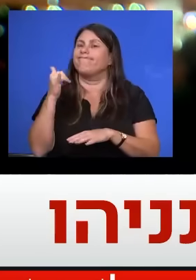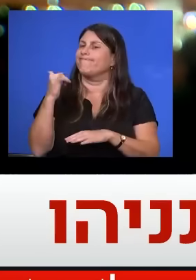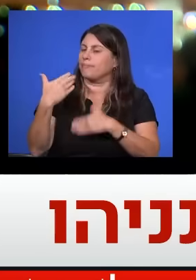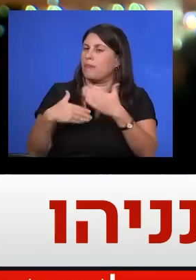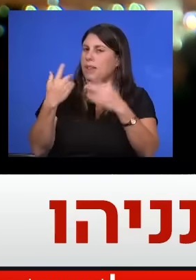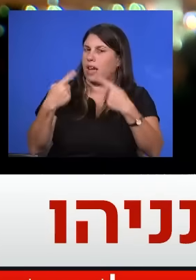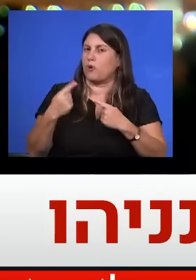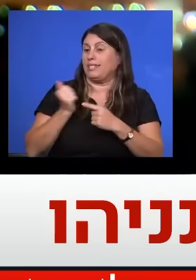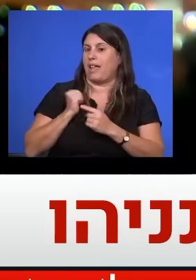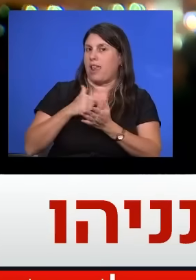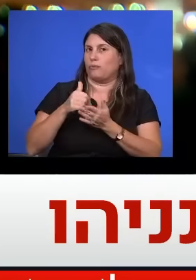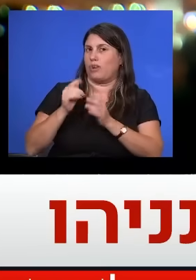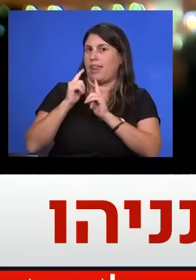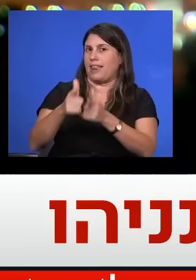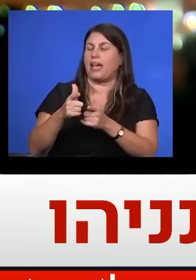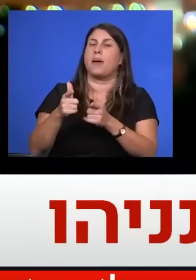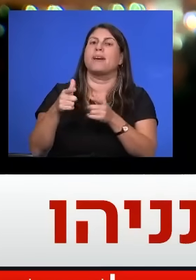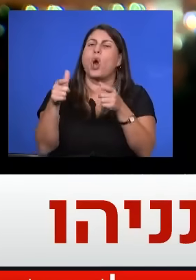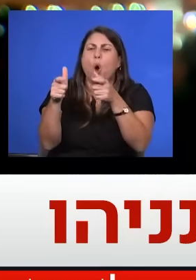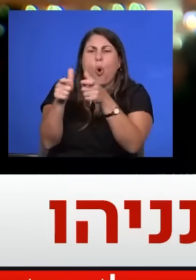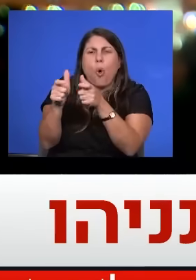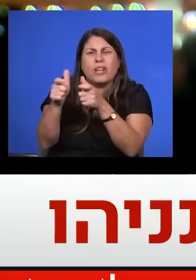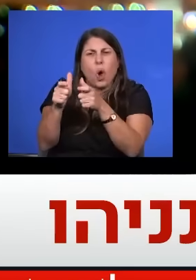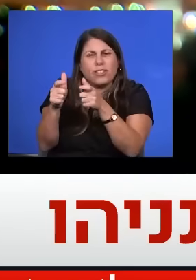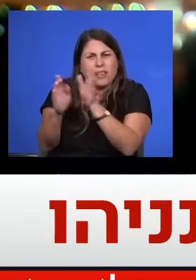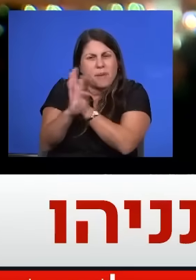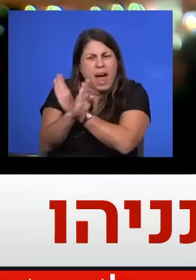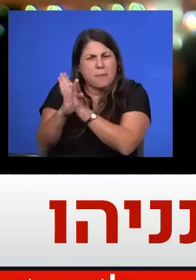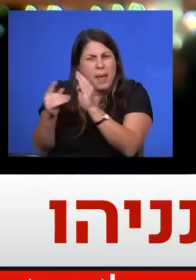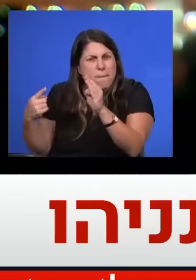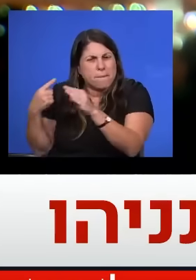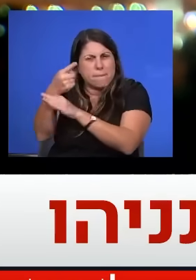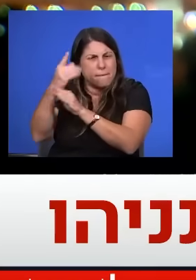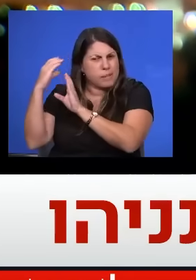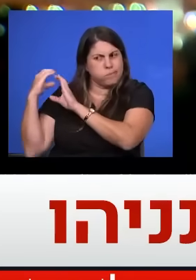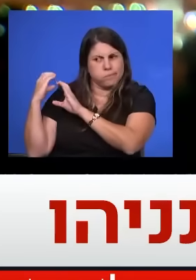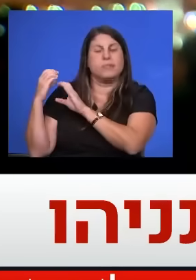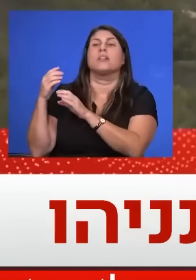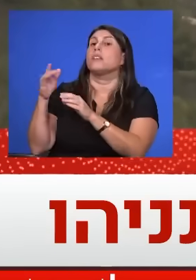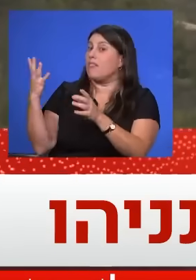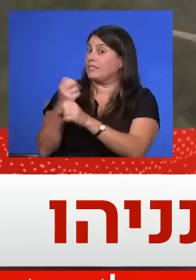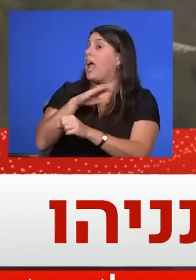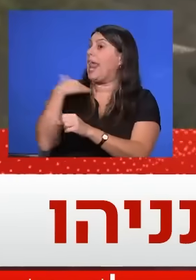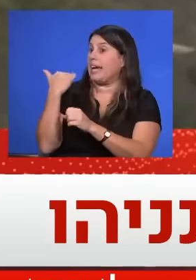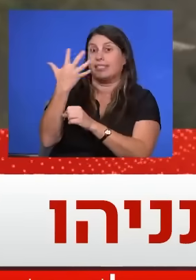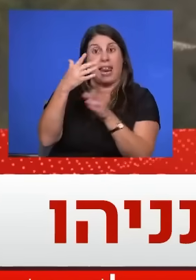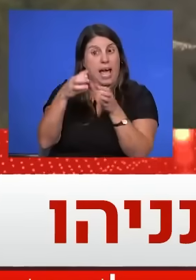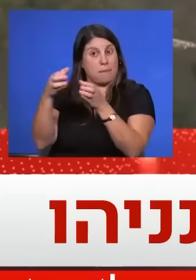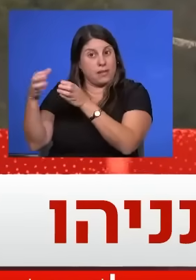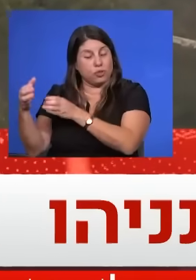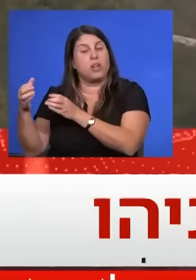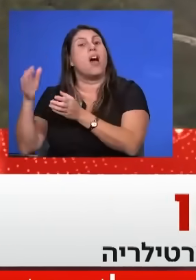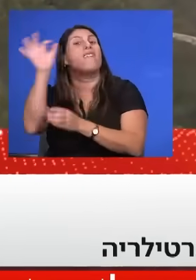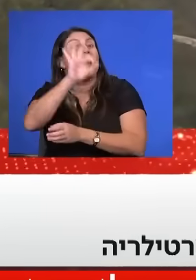בחוליות הנונטט וחיסל 5 חוליות של מחבלים. יחד עם זאת, ירי טילי הנונטט אל עבר מוצבי צה"ל נמשך,